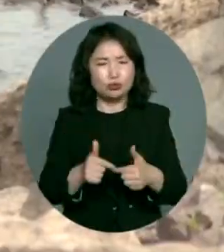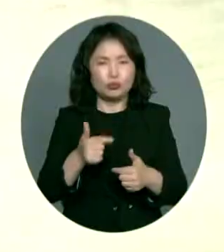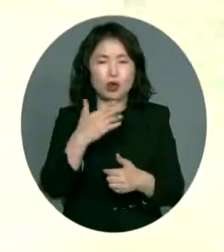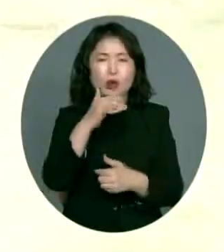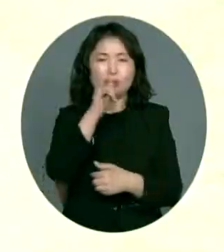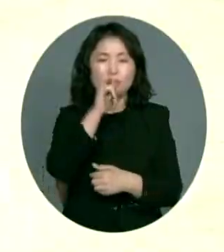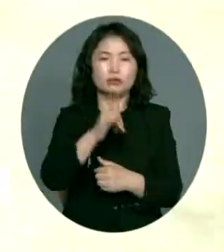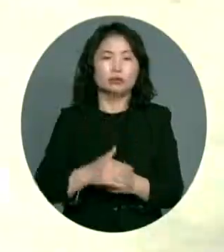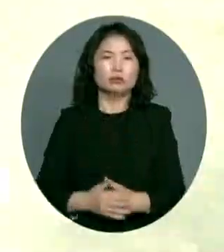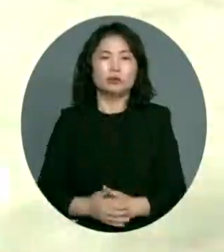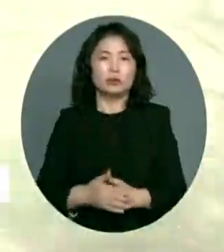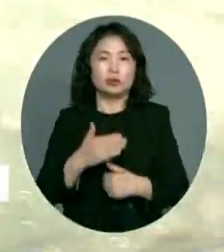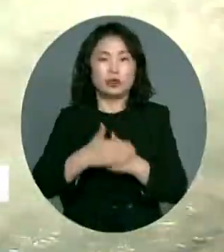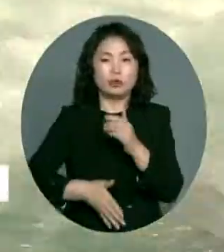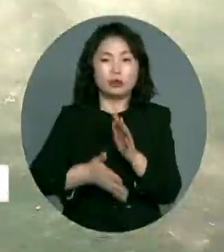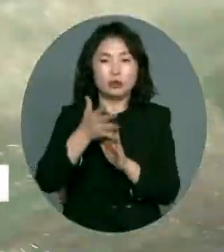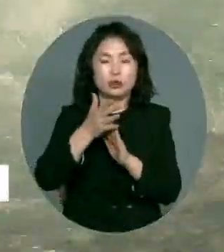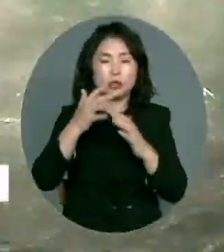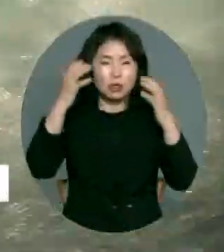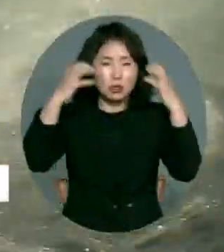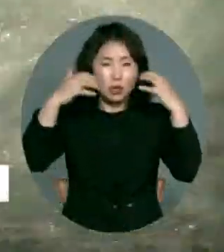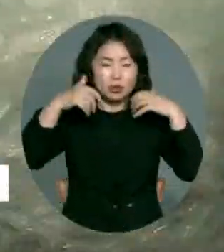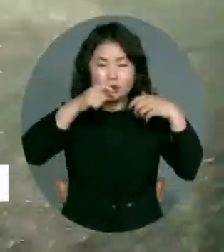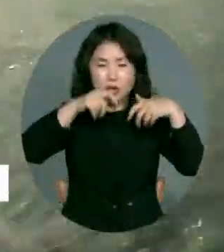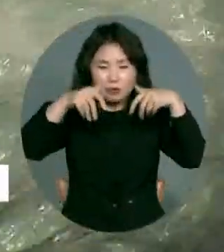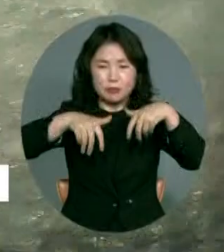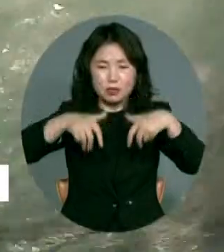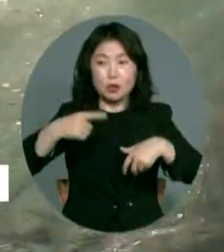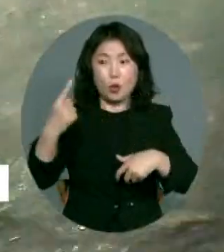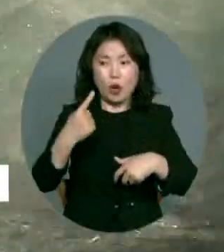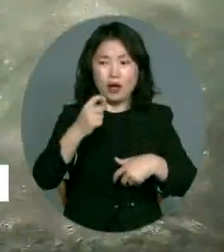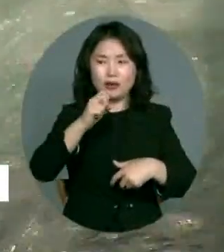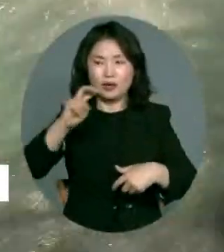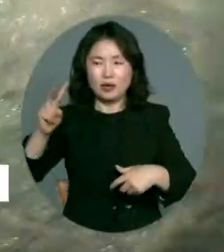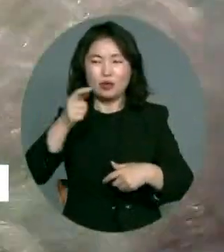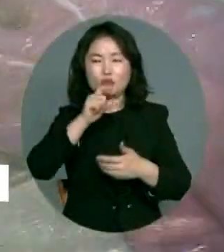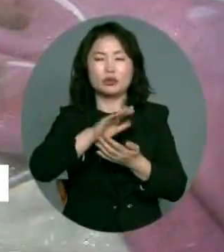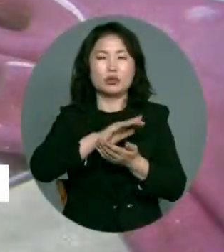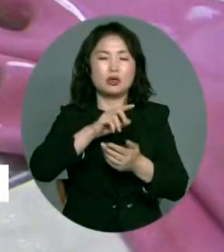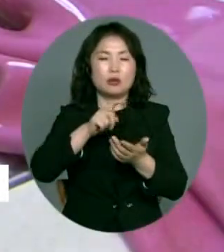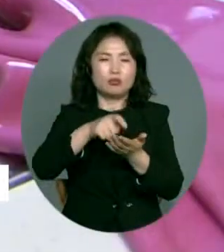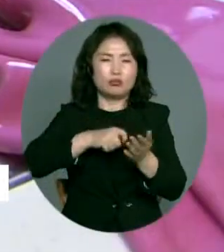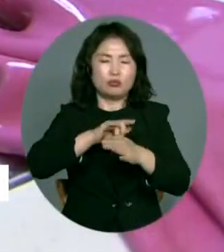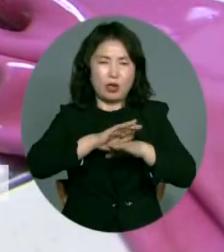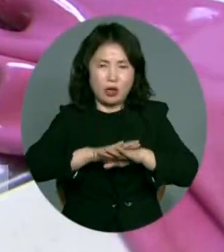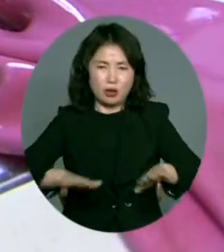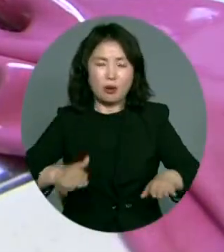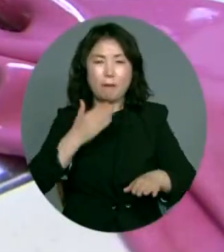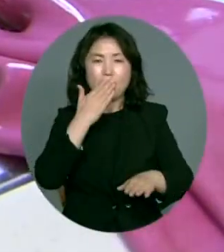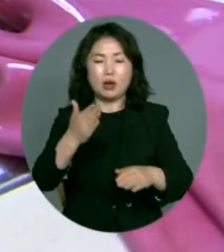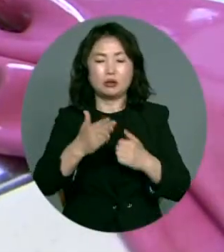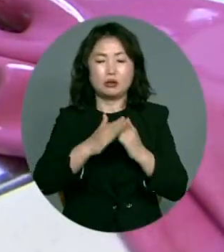있습니다. 대구시는 여름 장마가 시작돼야 물 부족 문제가 해소될 걸로 보인다며